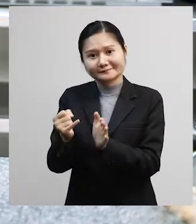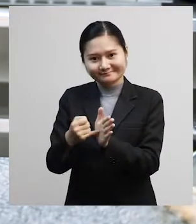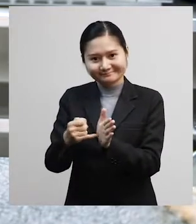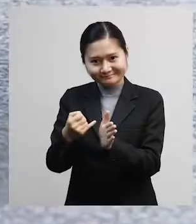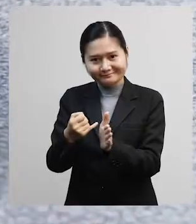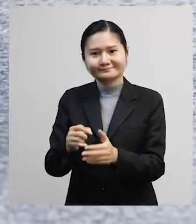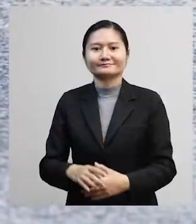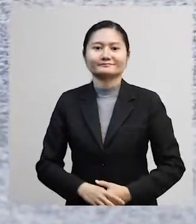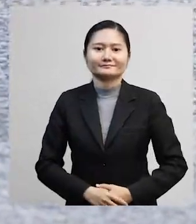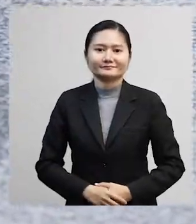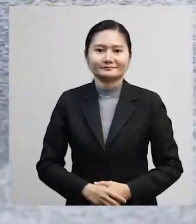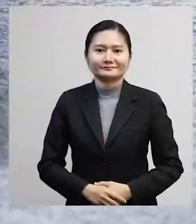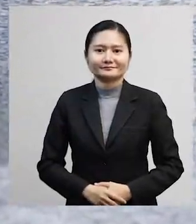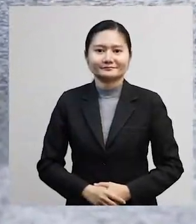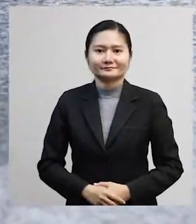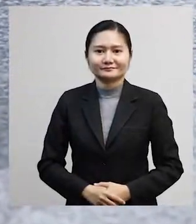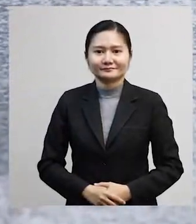ค่ะ